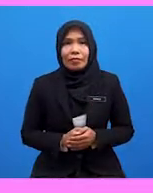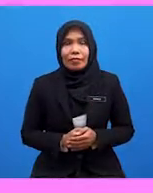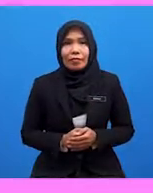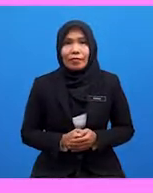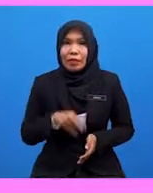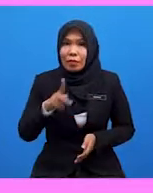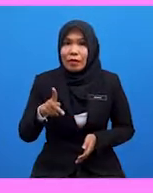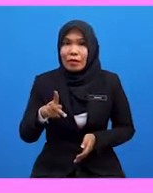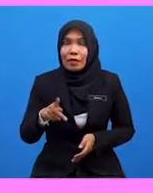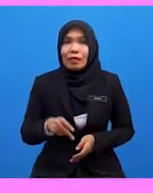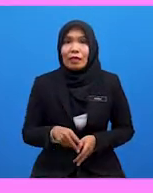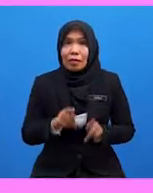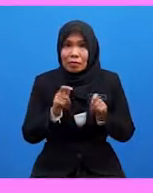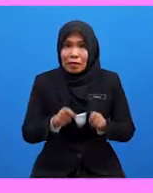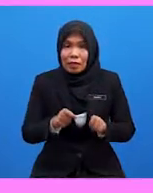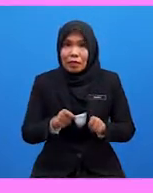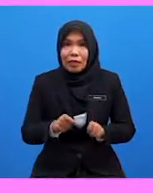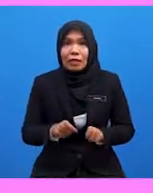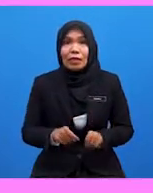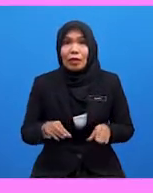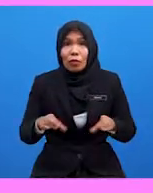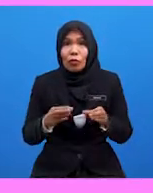perintah jenis kata ajakan.